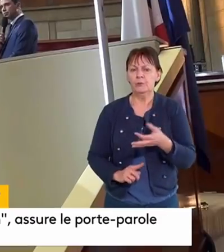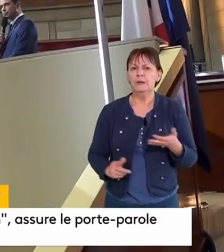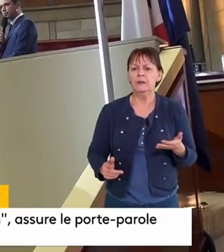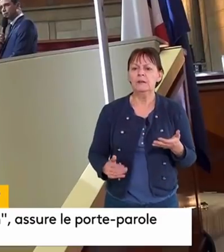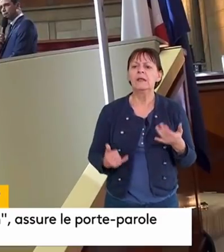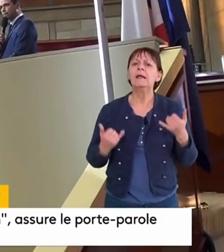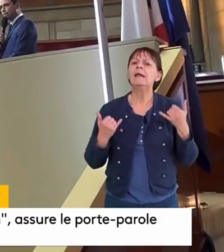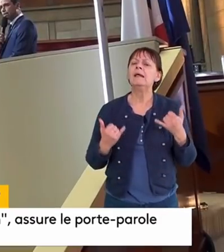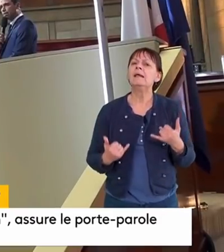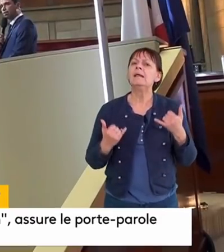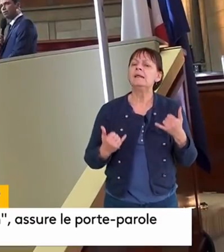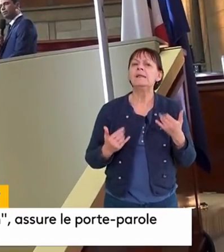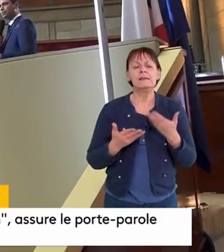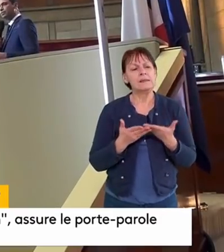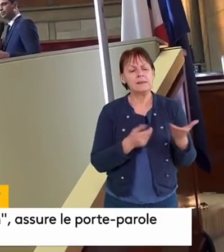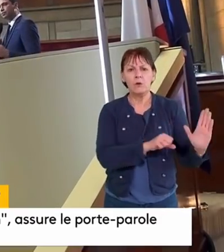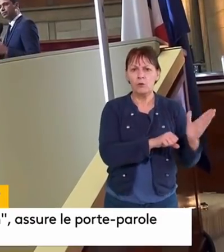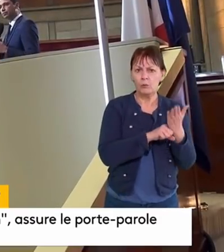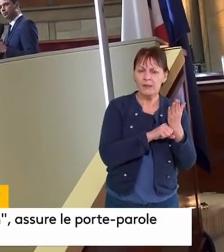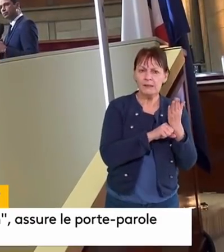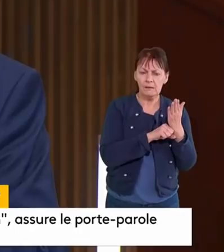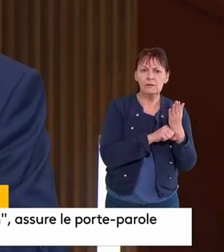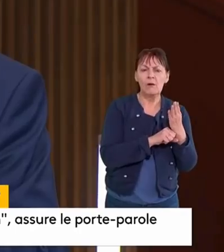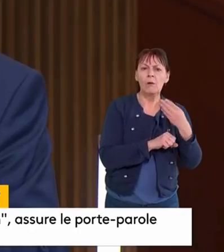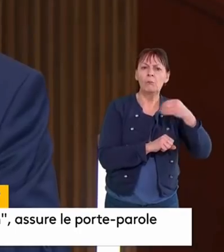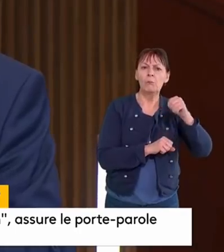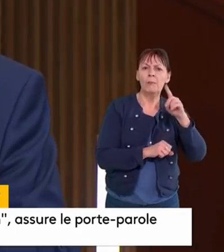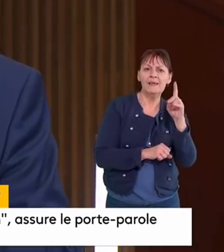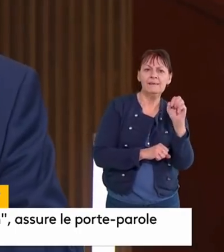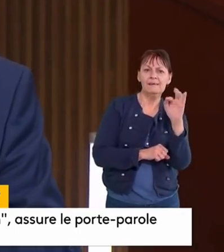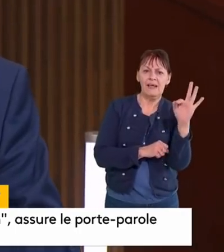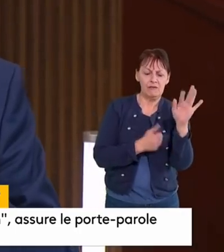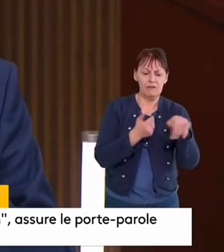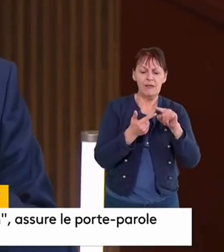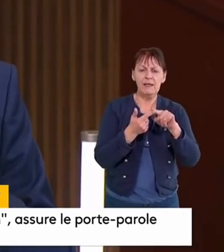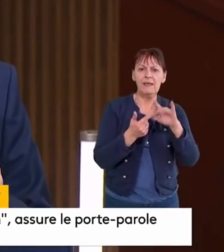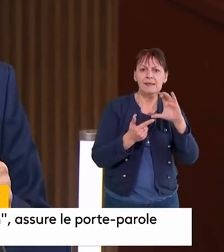représentants du MEDEF et de la CGT siègent ensemble et peuvent avoir des avis différents,